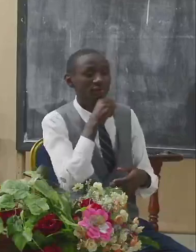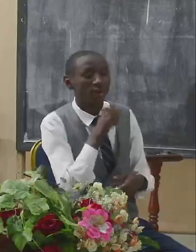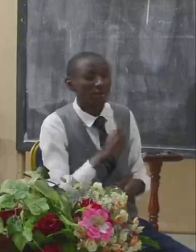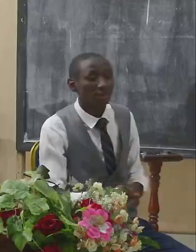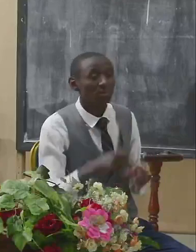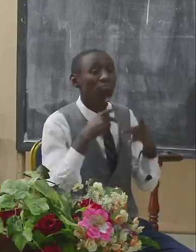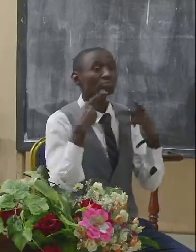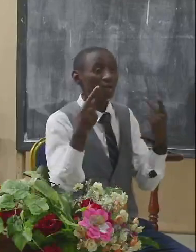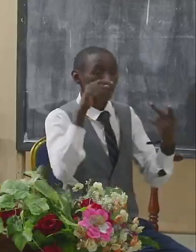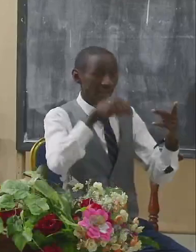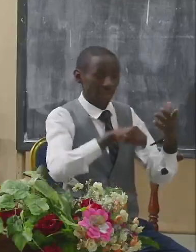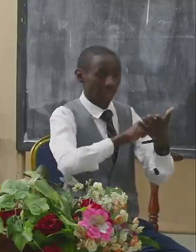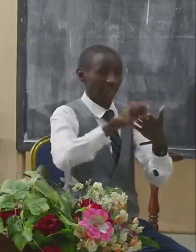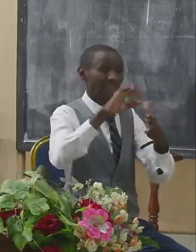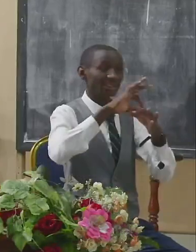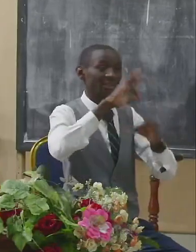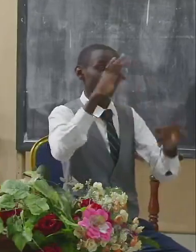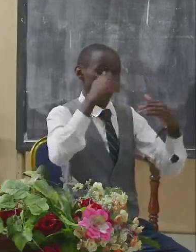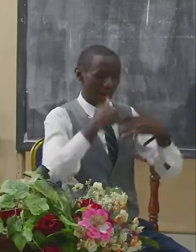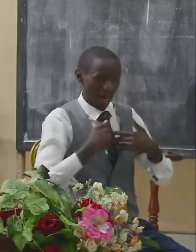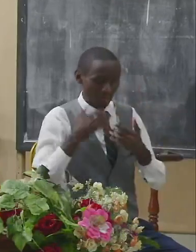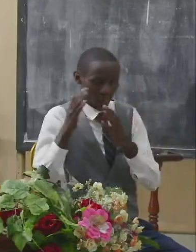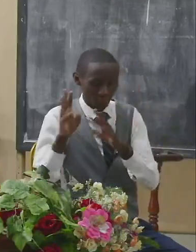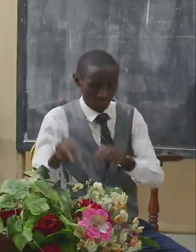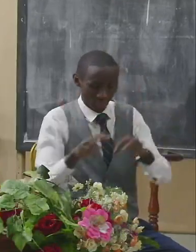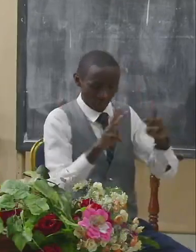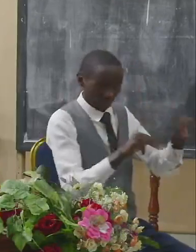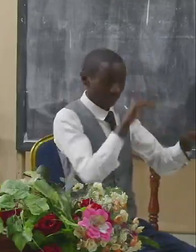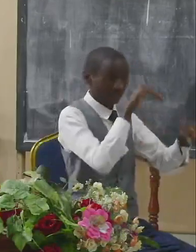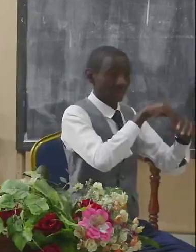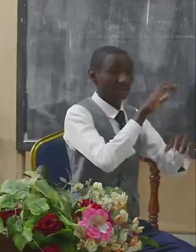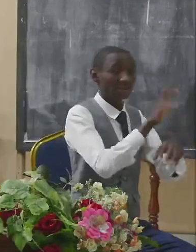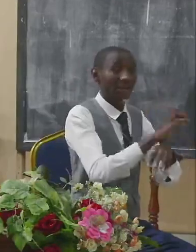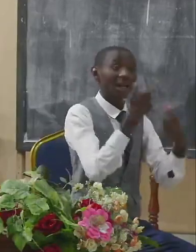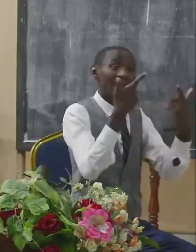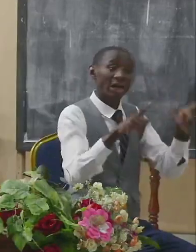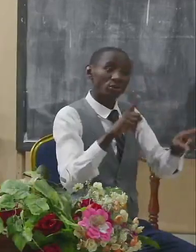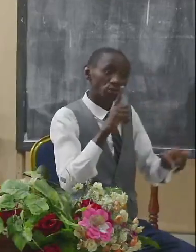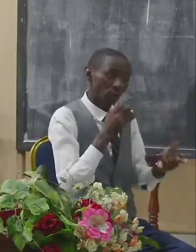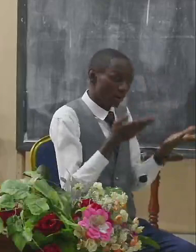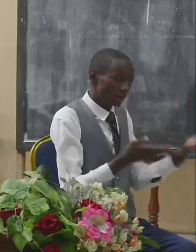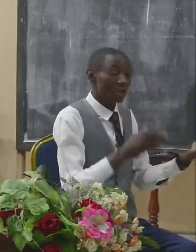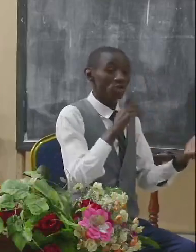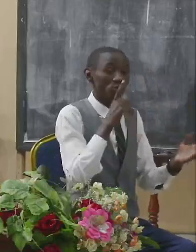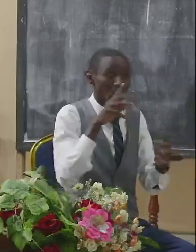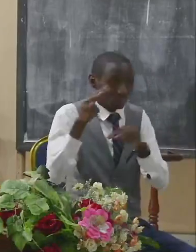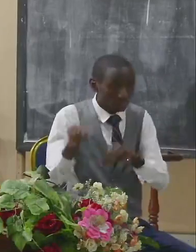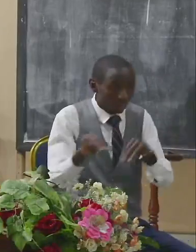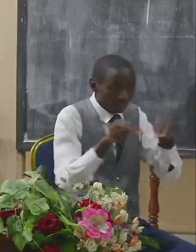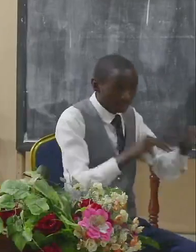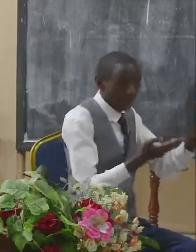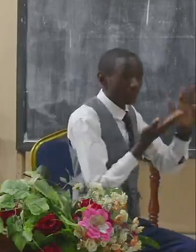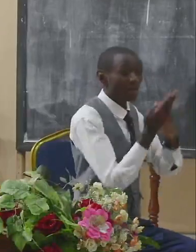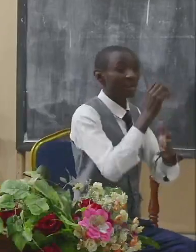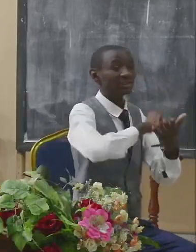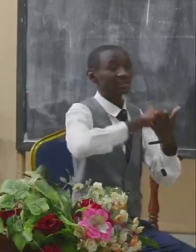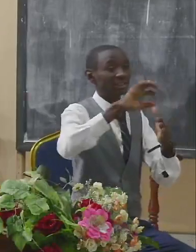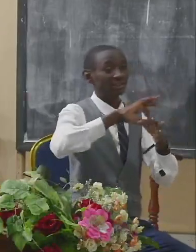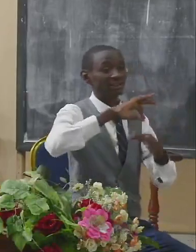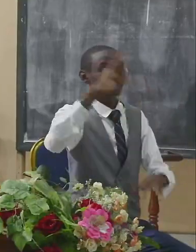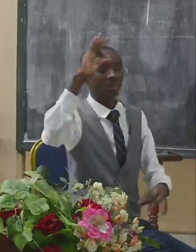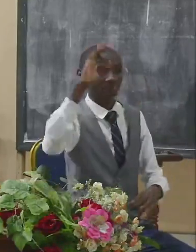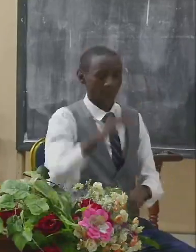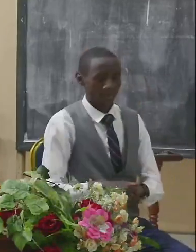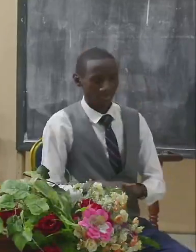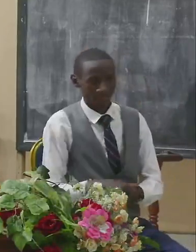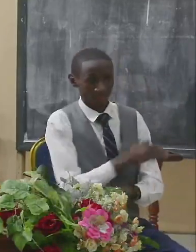wazee que le Saint-Esprit a établi. Donc, waliweka, quand ils sont là, manake wakati ils sont établis par le Saint-Esprit. Baliwekwa na Roho